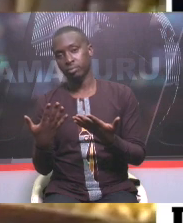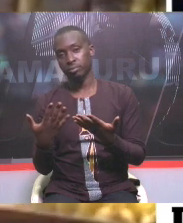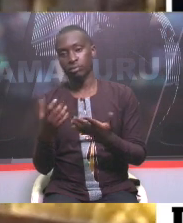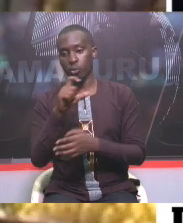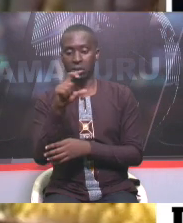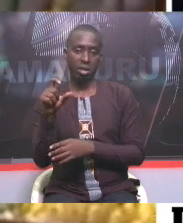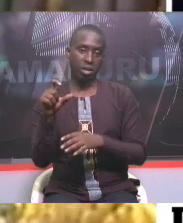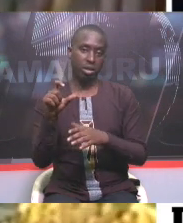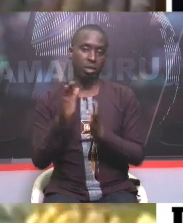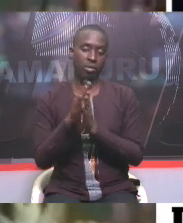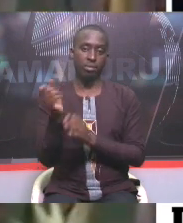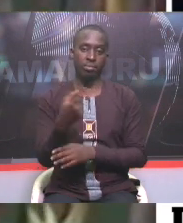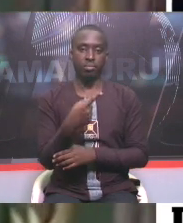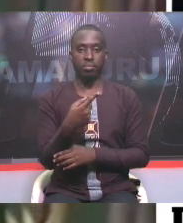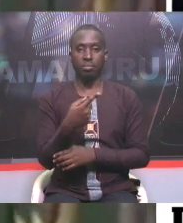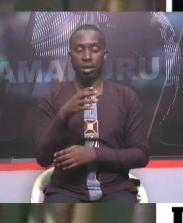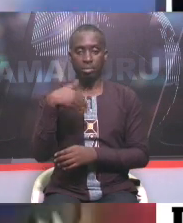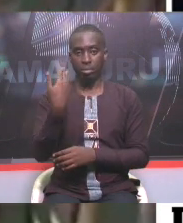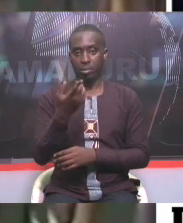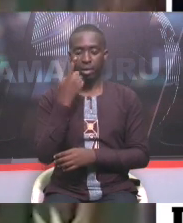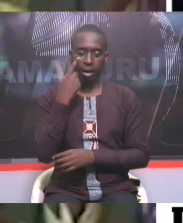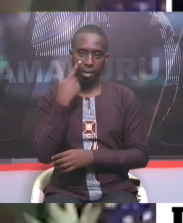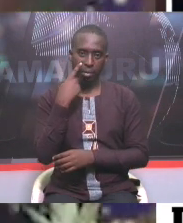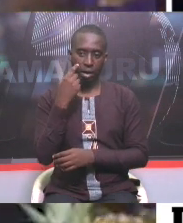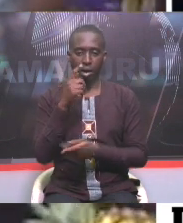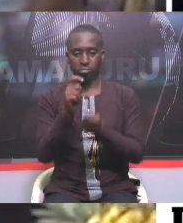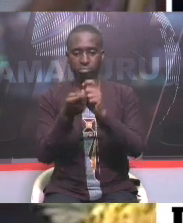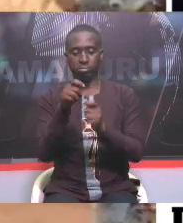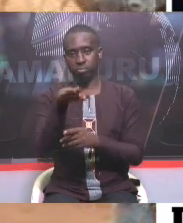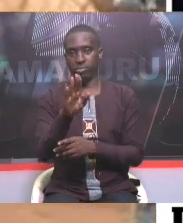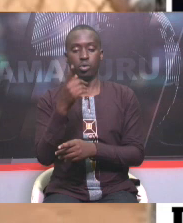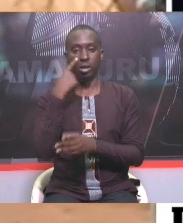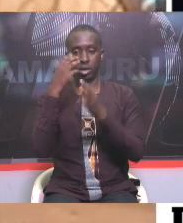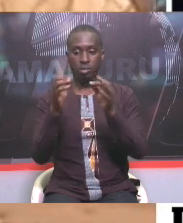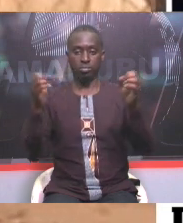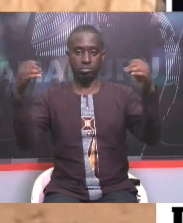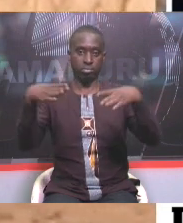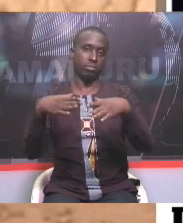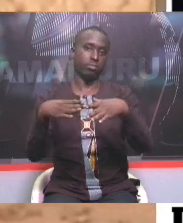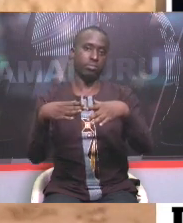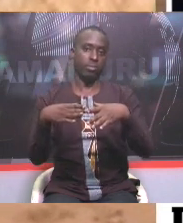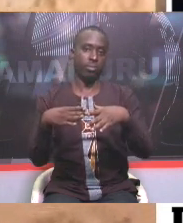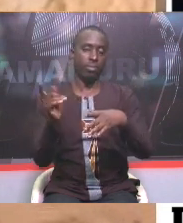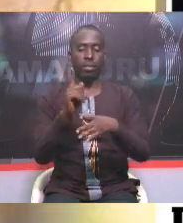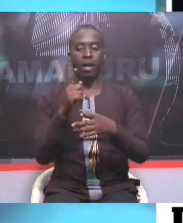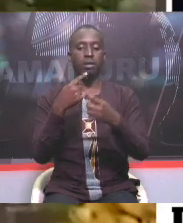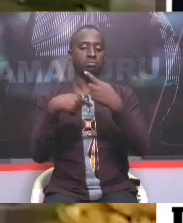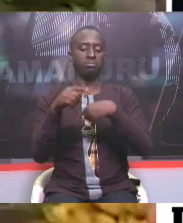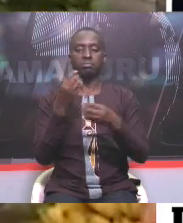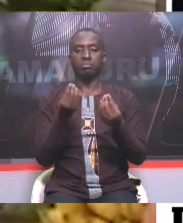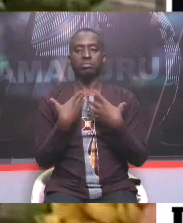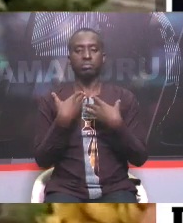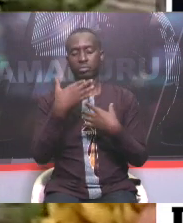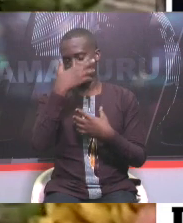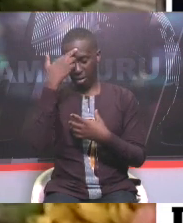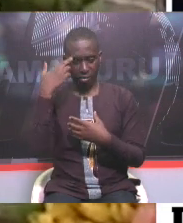weekly cyangwa se monthly, none ukagenda ureba evolution yayo. Rero kigaragara nta effect bya birata. Rero mukibazo